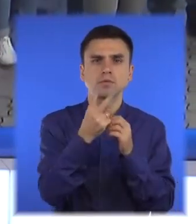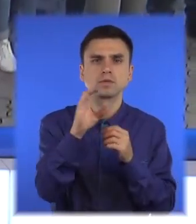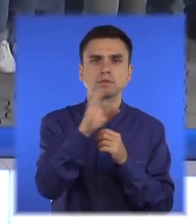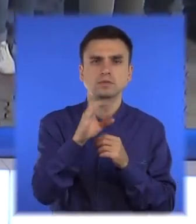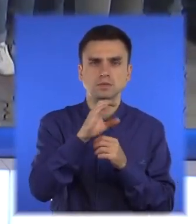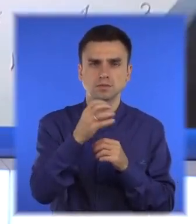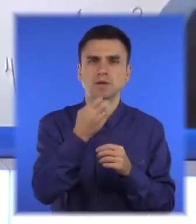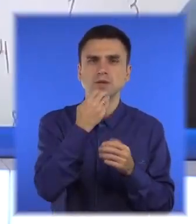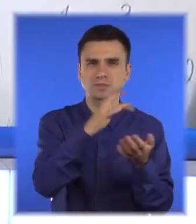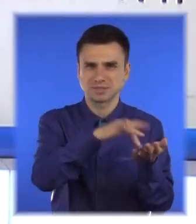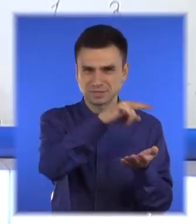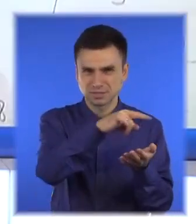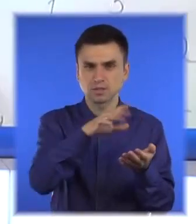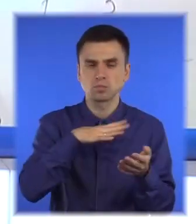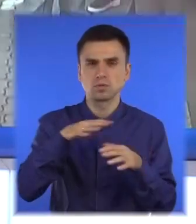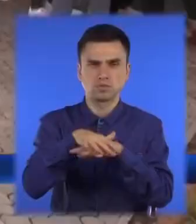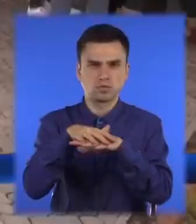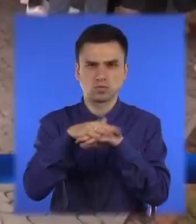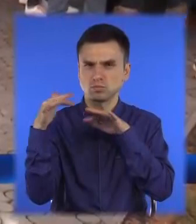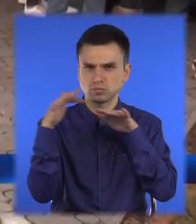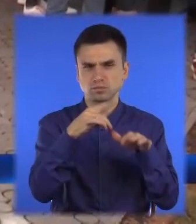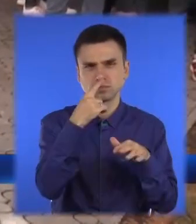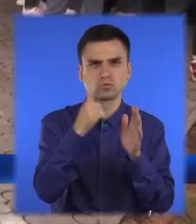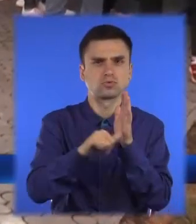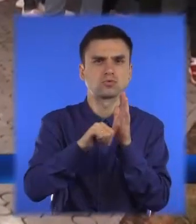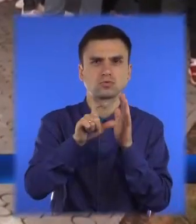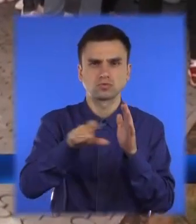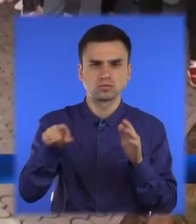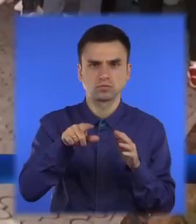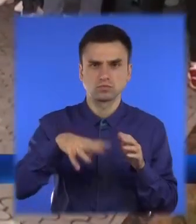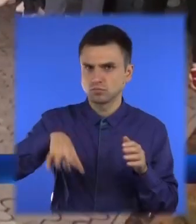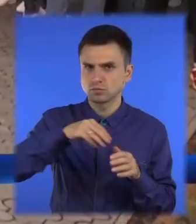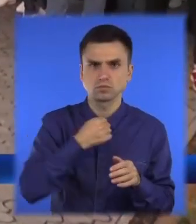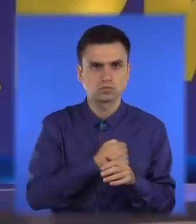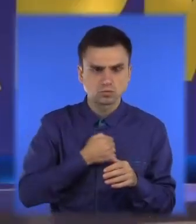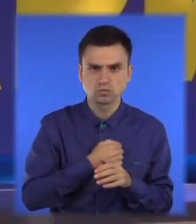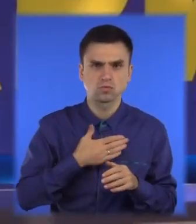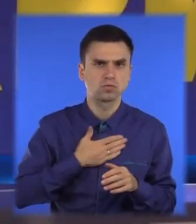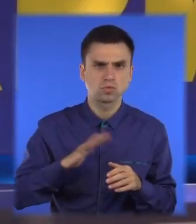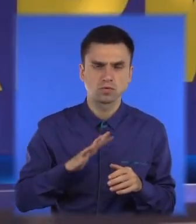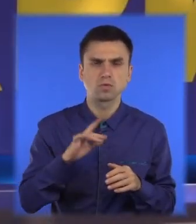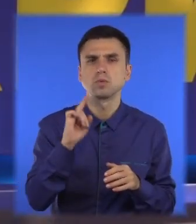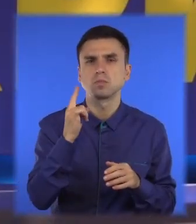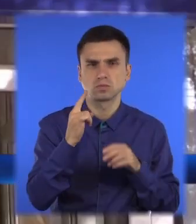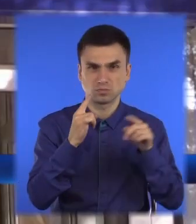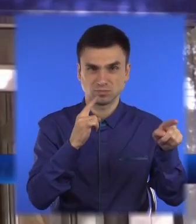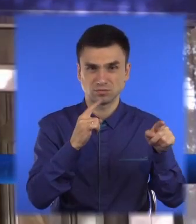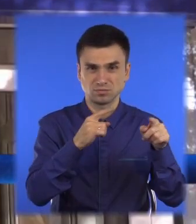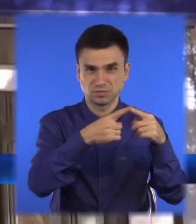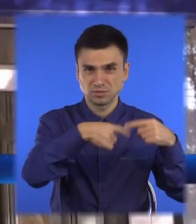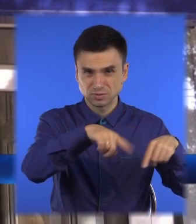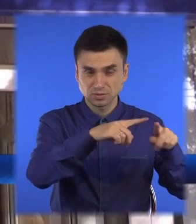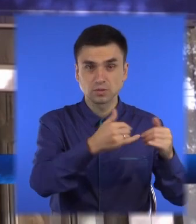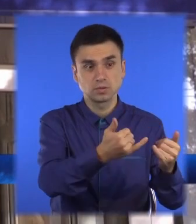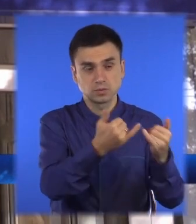зібралося близько 60 обурених жителів. Всі вони були незадоволені тим, що компанія не встановлює загальнобудинкові